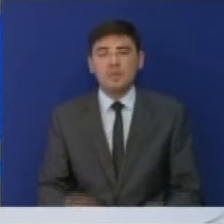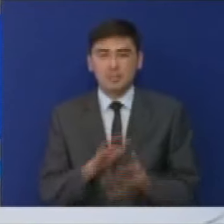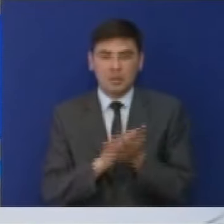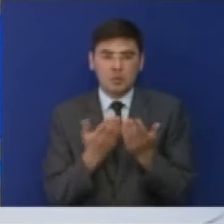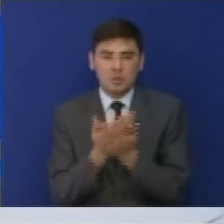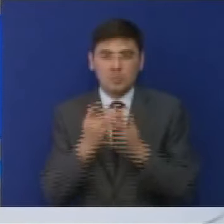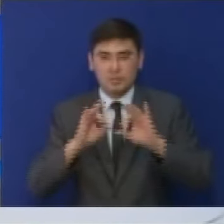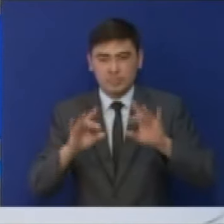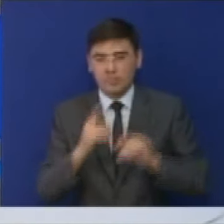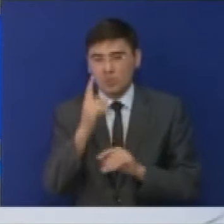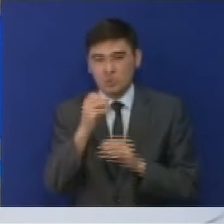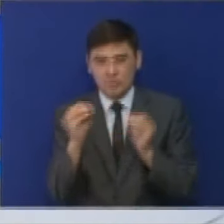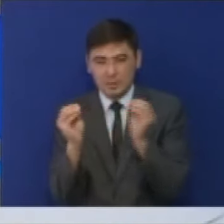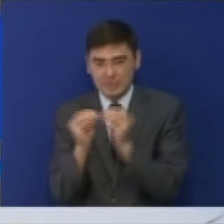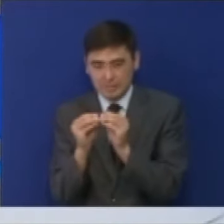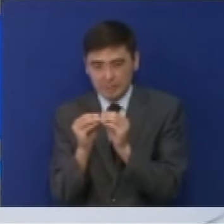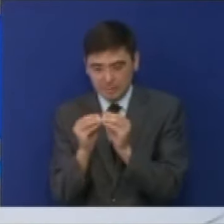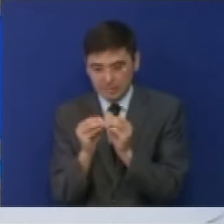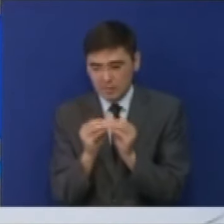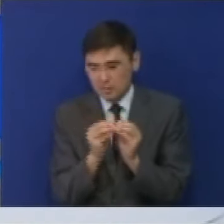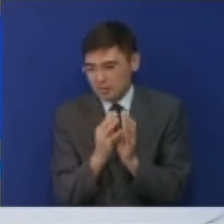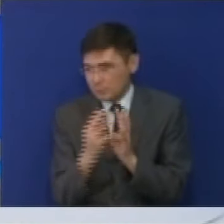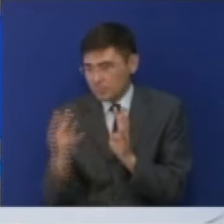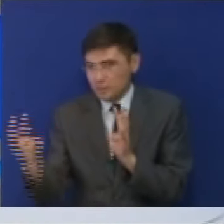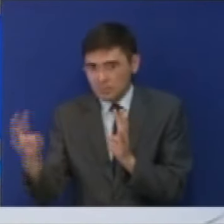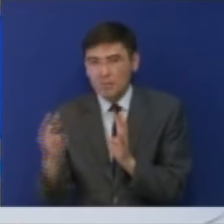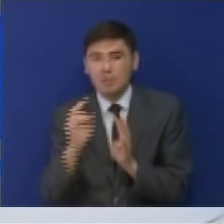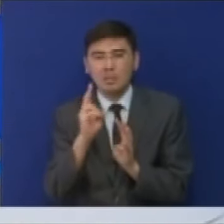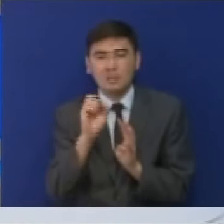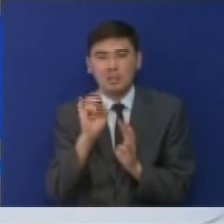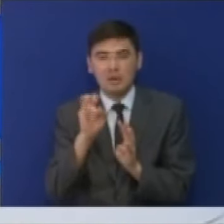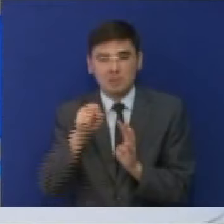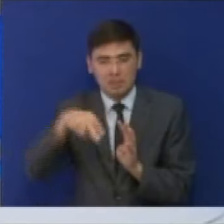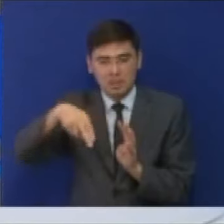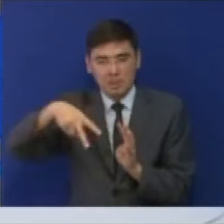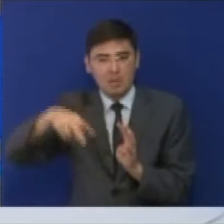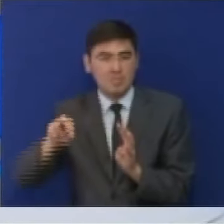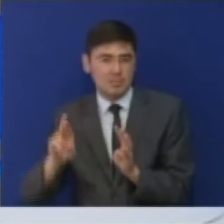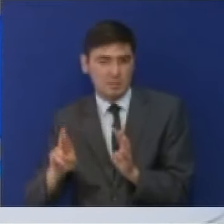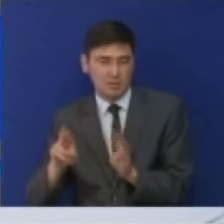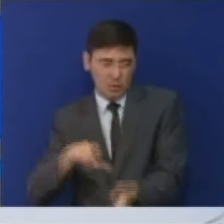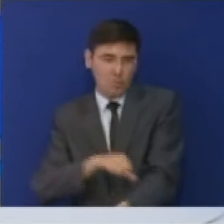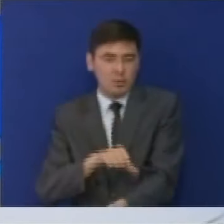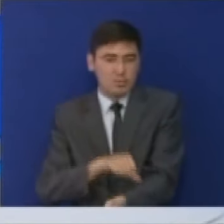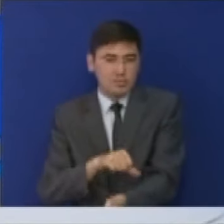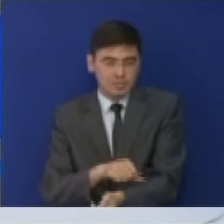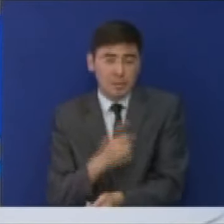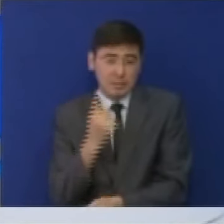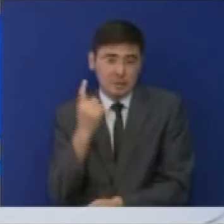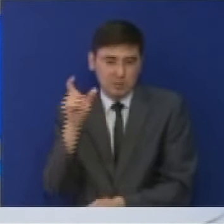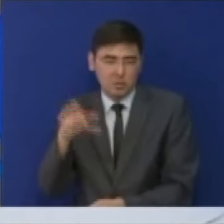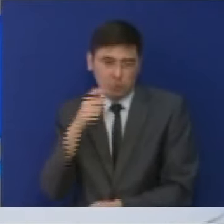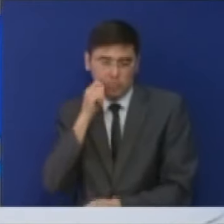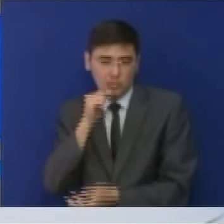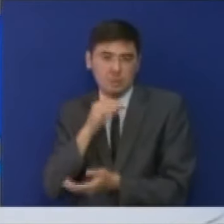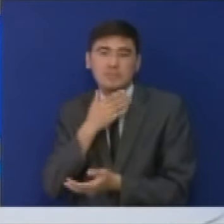Продолжаем выпуск. 110 кустов конопли обнаружили и изъяли у жителя Семея. Гражданина задержали в ходе проведения оперативно-профилактического